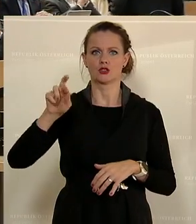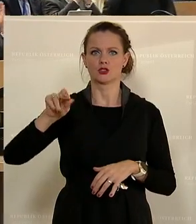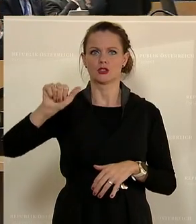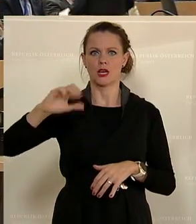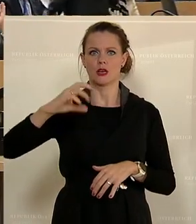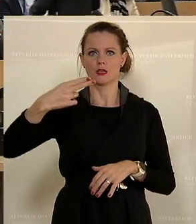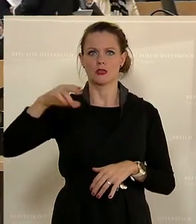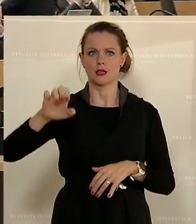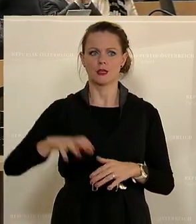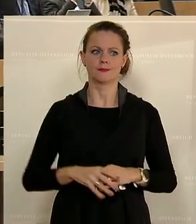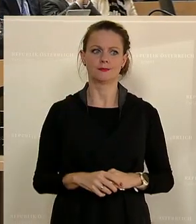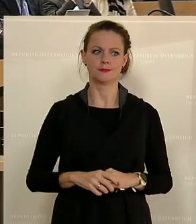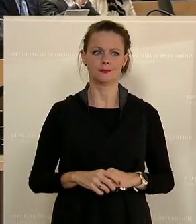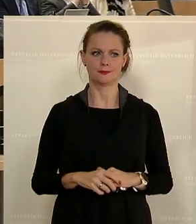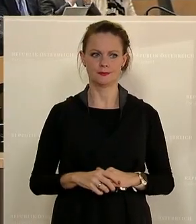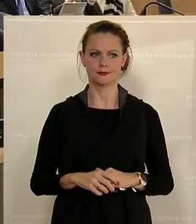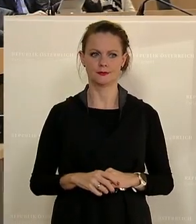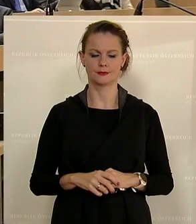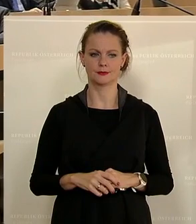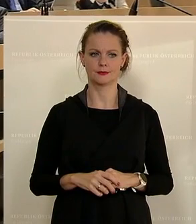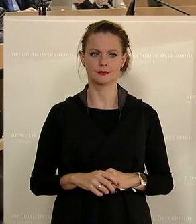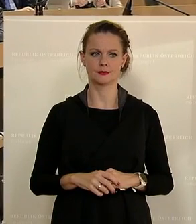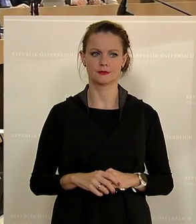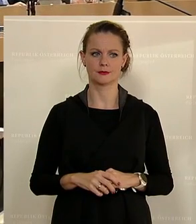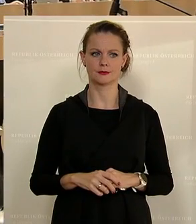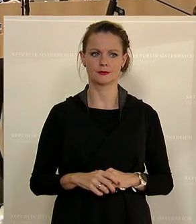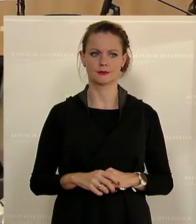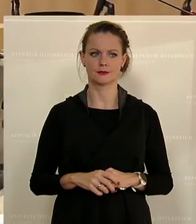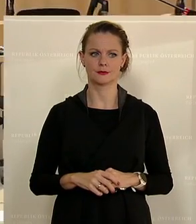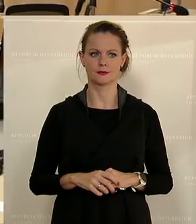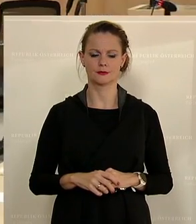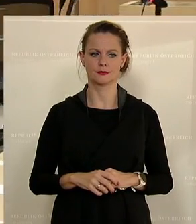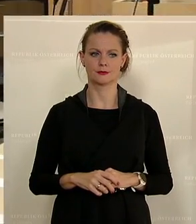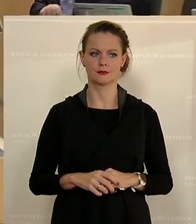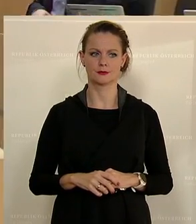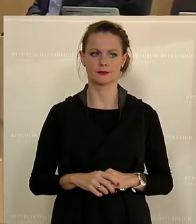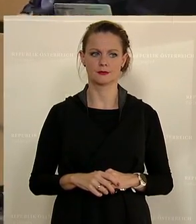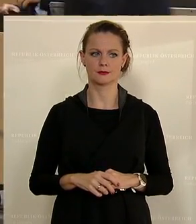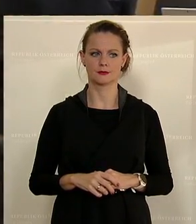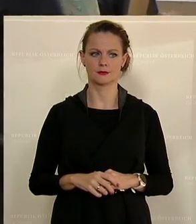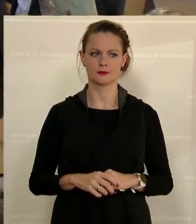Er spreche für internationale Entwicklung seiner Partei. Engelberg will außerdem die Tätigkeit von